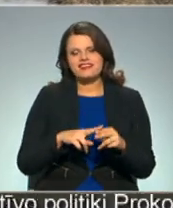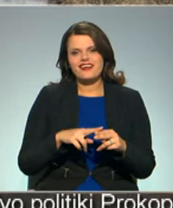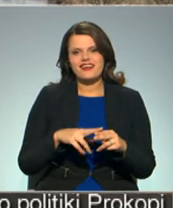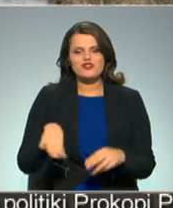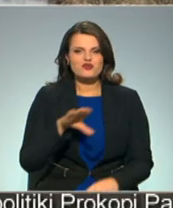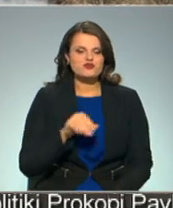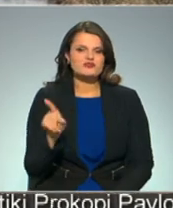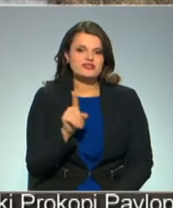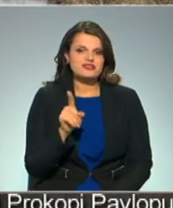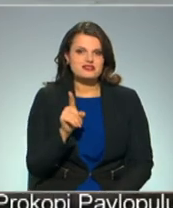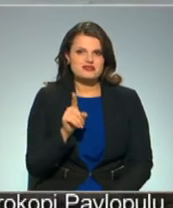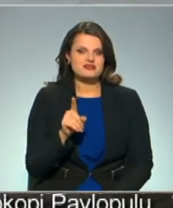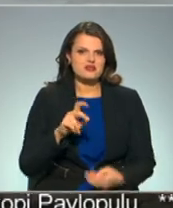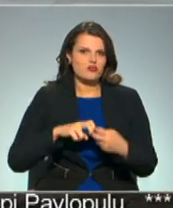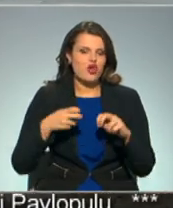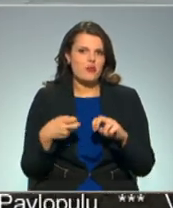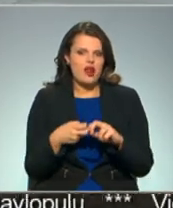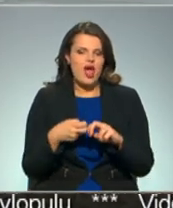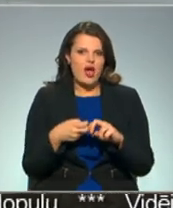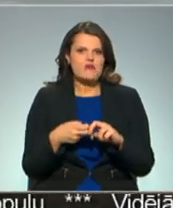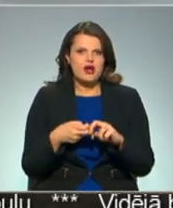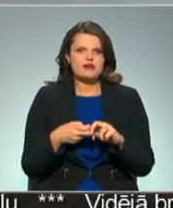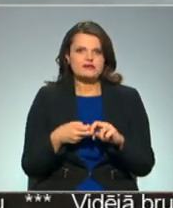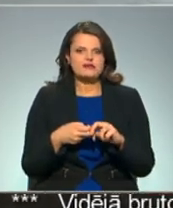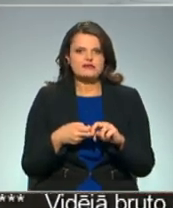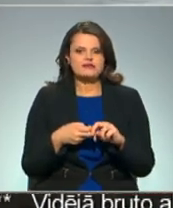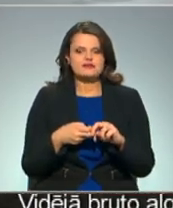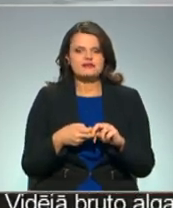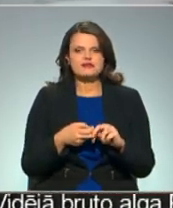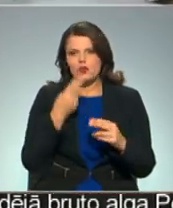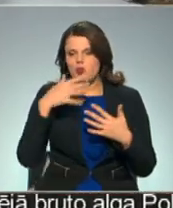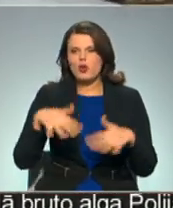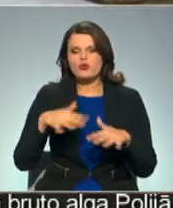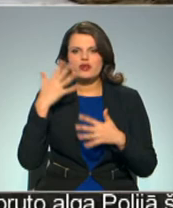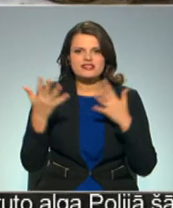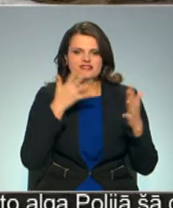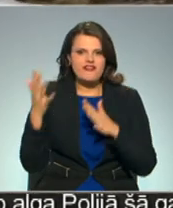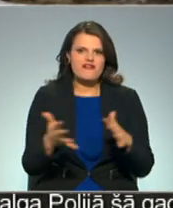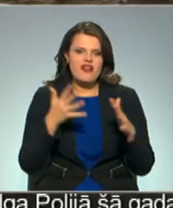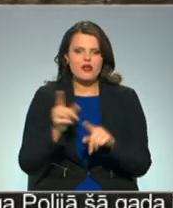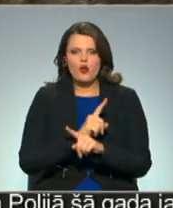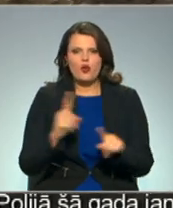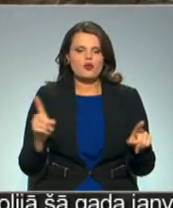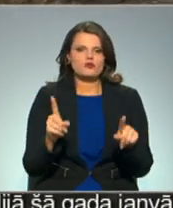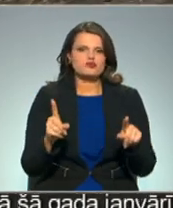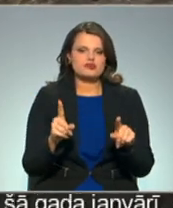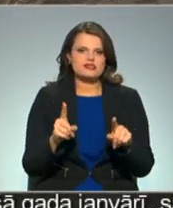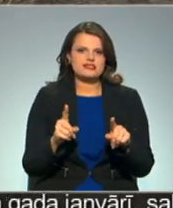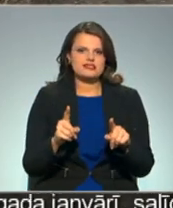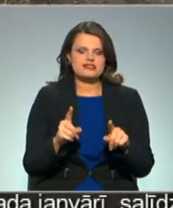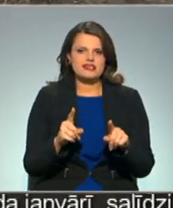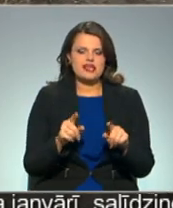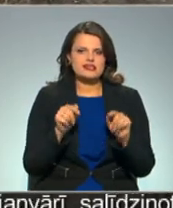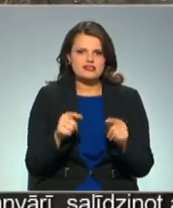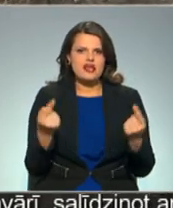mums ir, jāsaka, tā zieps. Pūši, teiksim, no jūras vēja, var teikt, momentāli sutkas, teiksim,